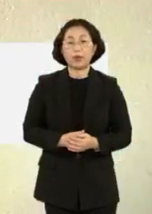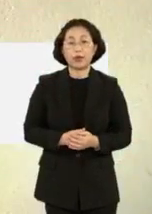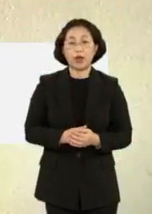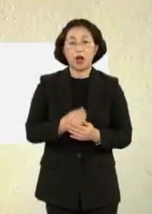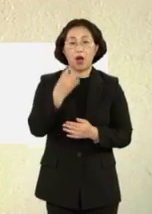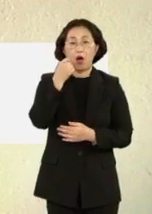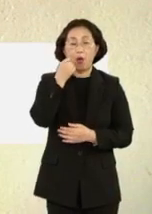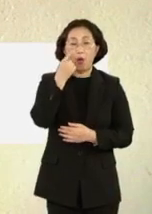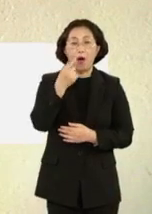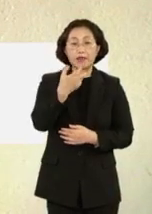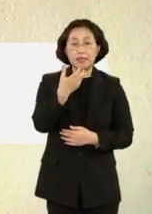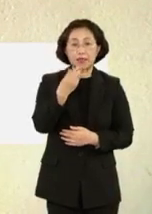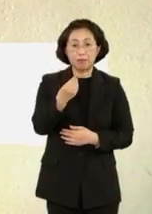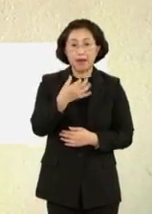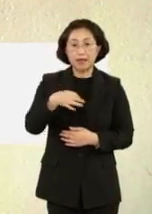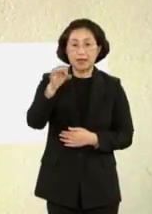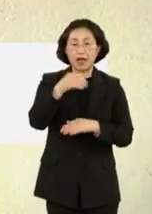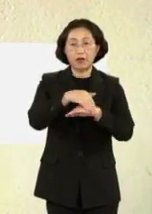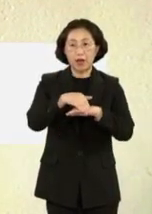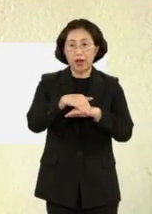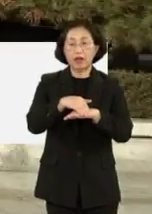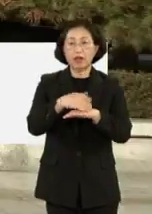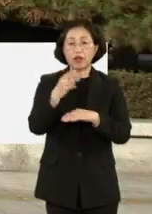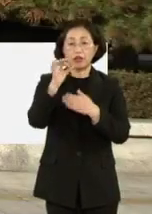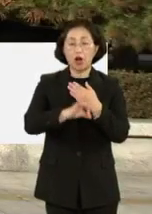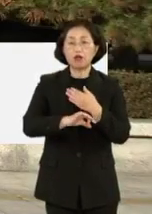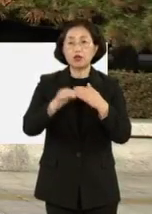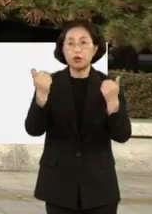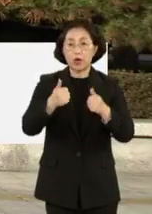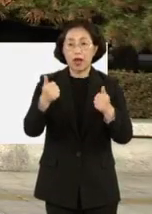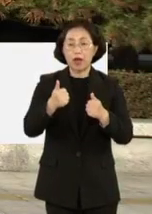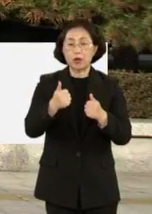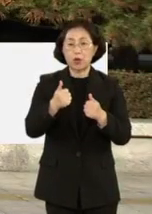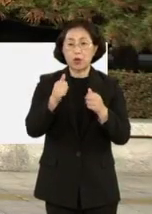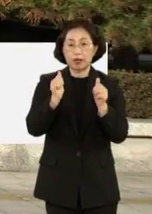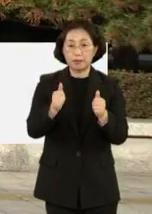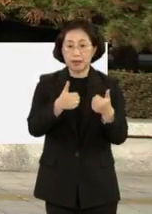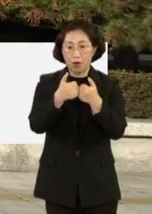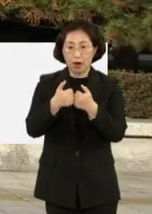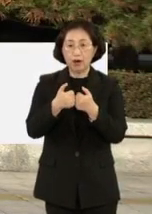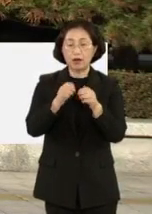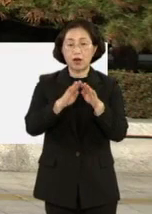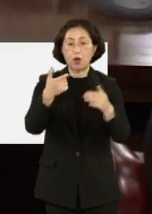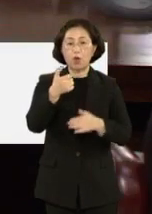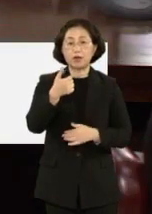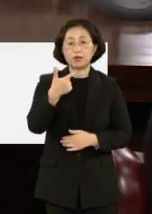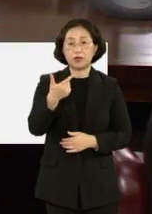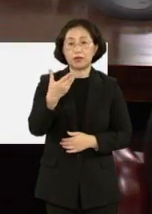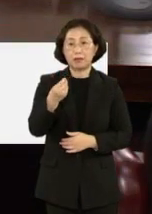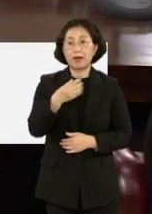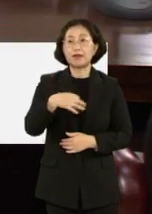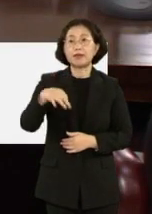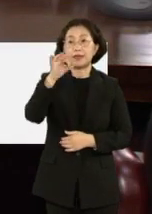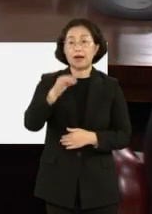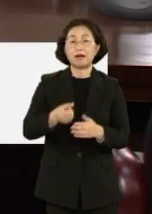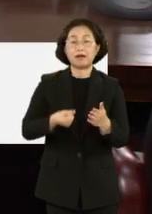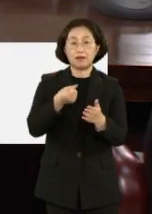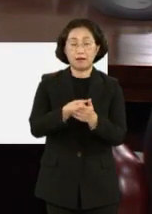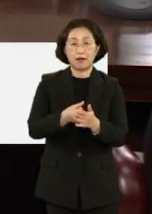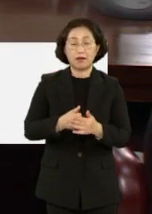월 70만 원 인상안을 검토했던 서구의회도 오늘 의정비 심사위원회를 열고 56만 원을 인상하기로